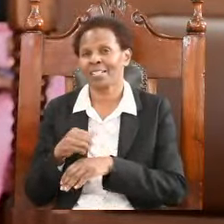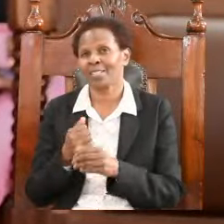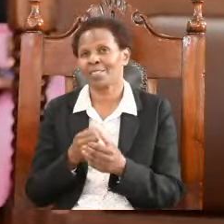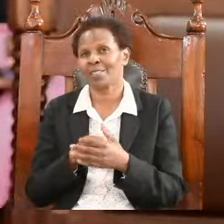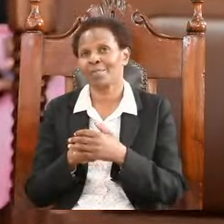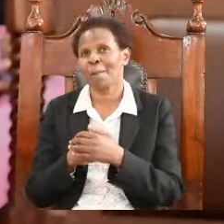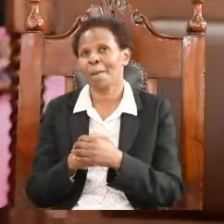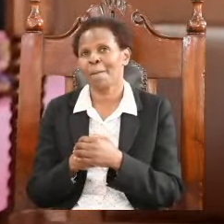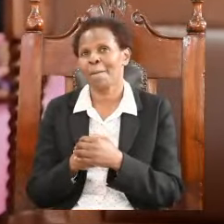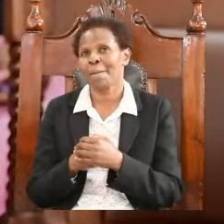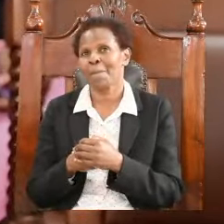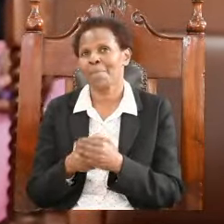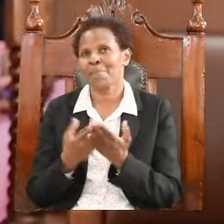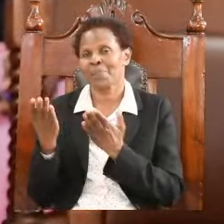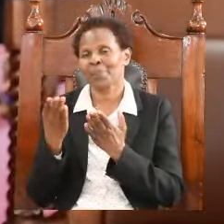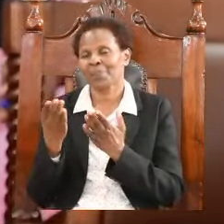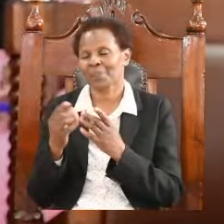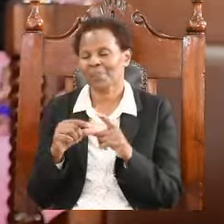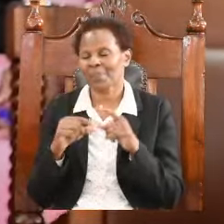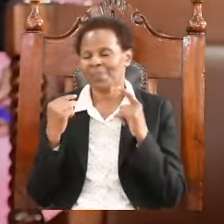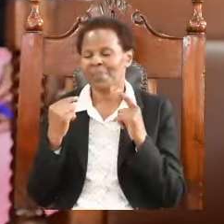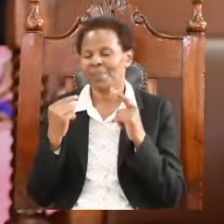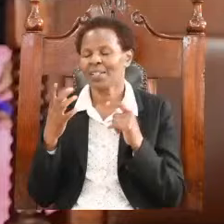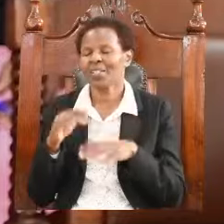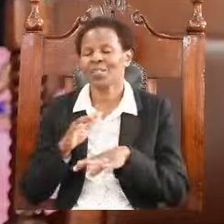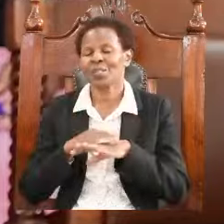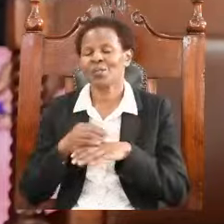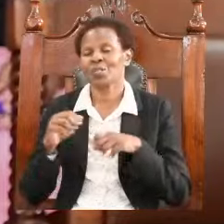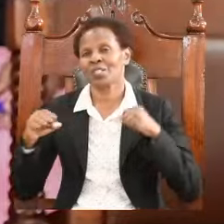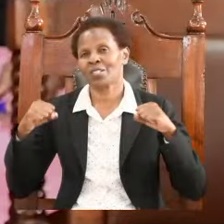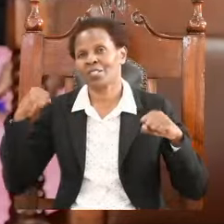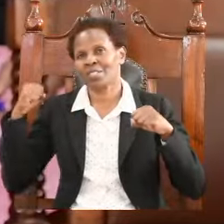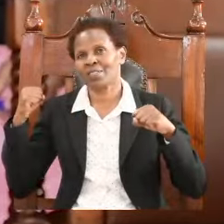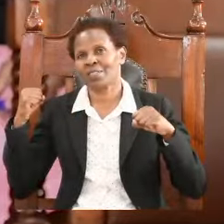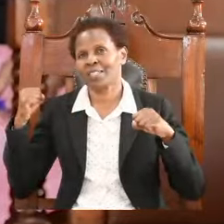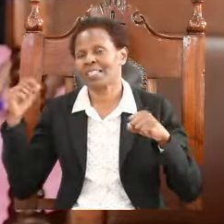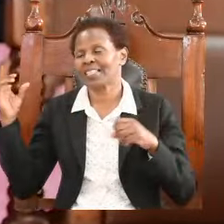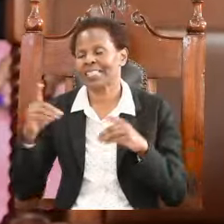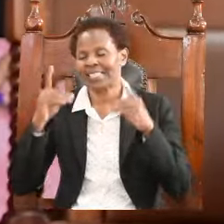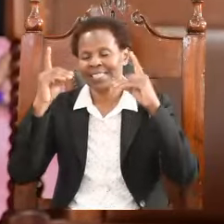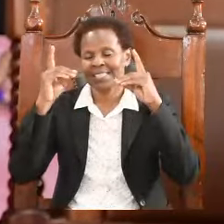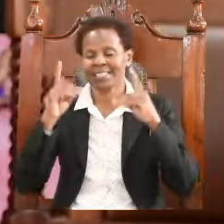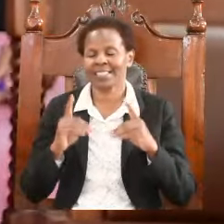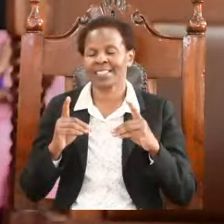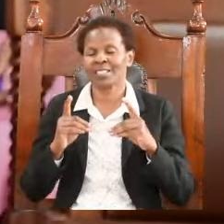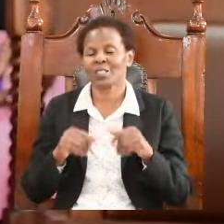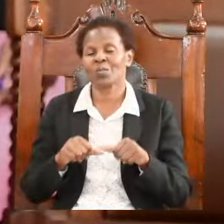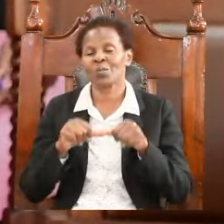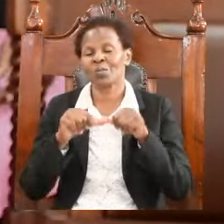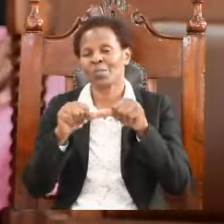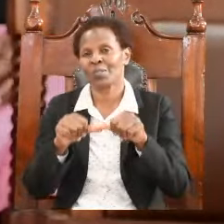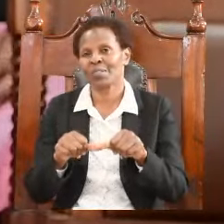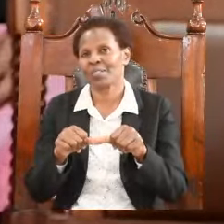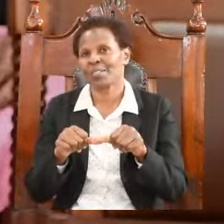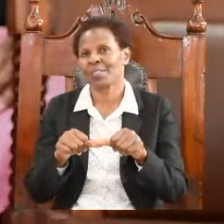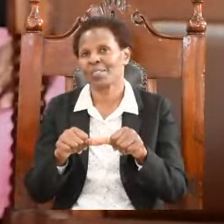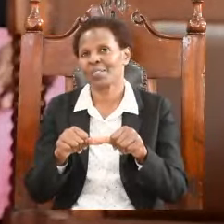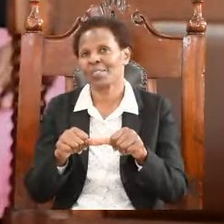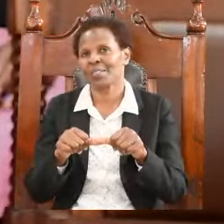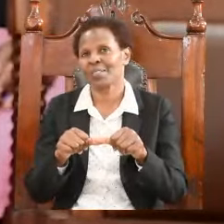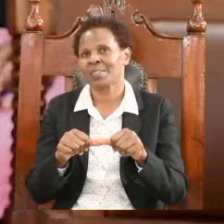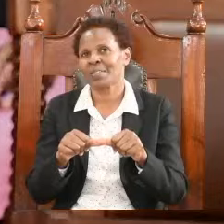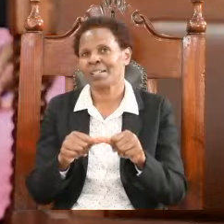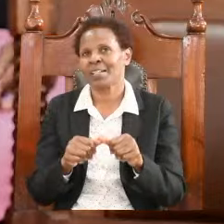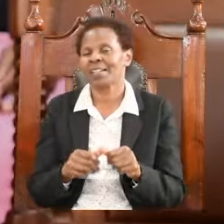na wihokeku ni nyonete ari murithi mwega na ni ngatua matua ma guthii na mbere na gwitikira